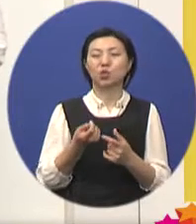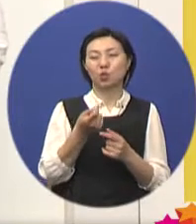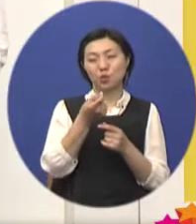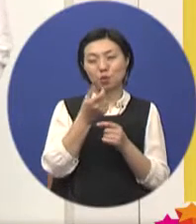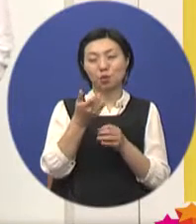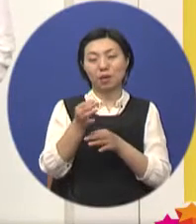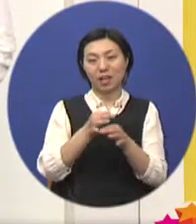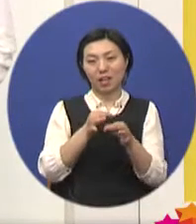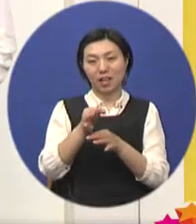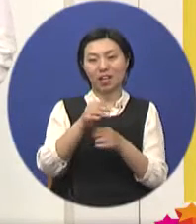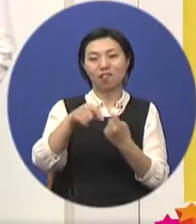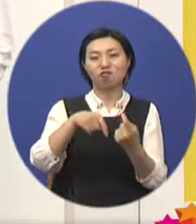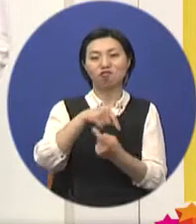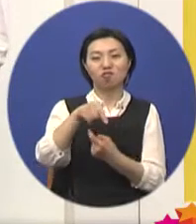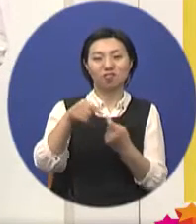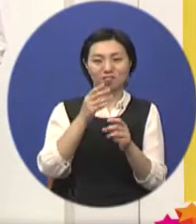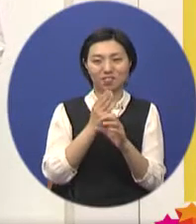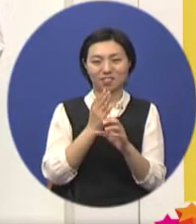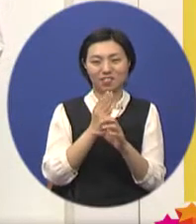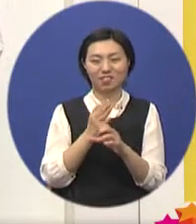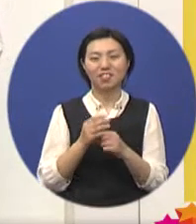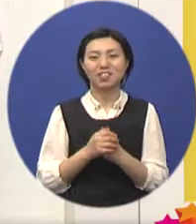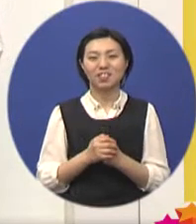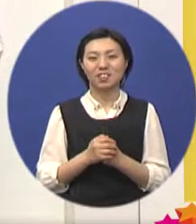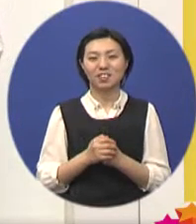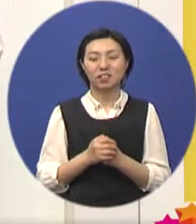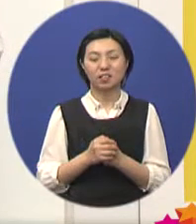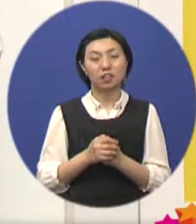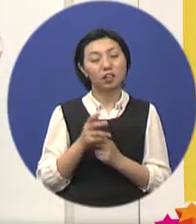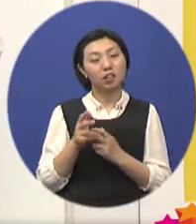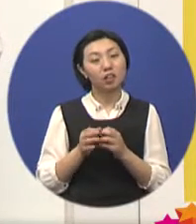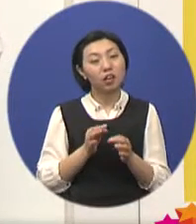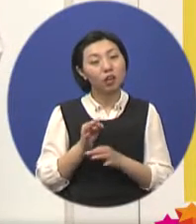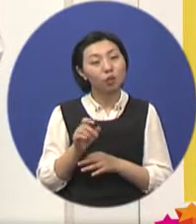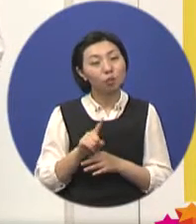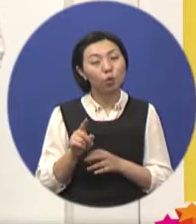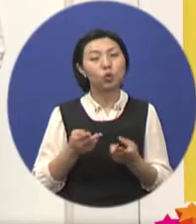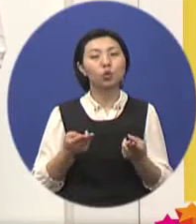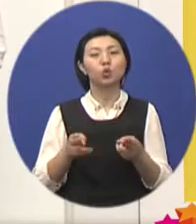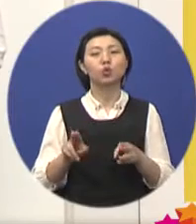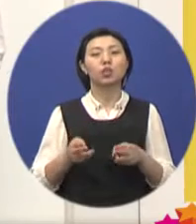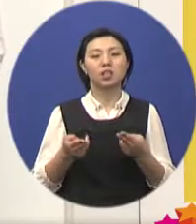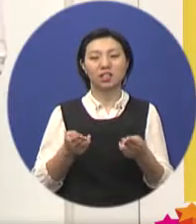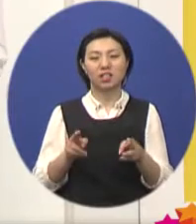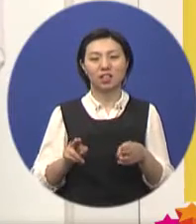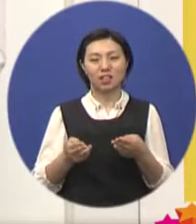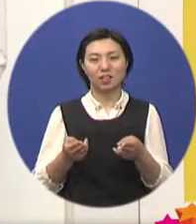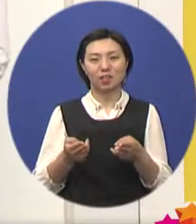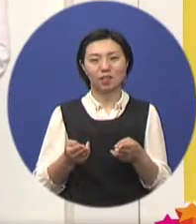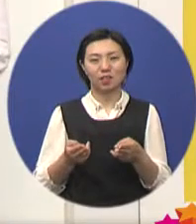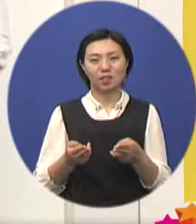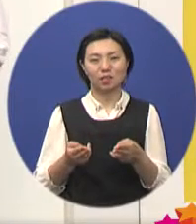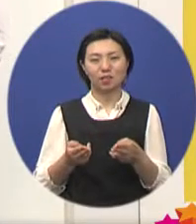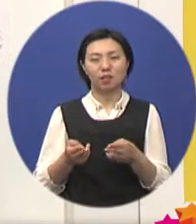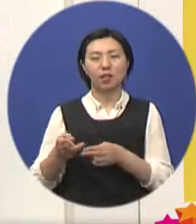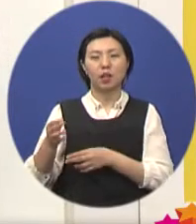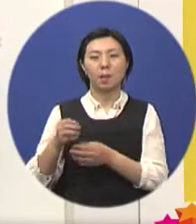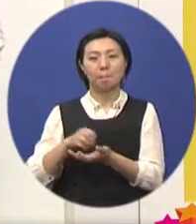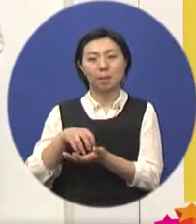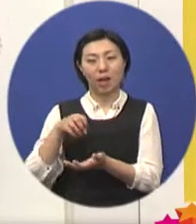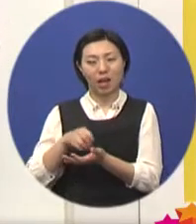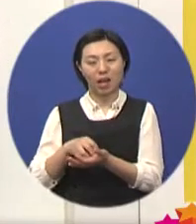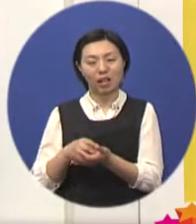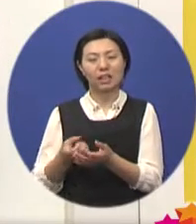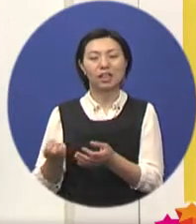하고 있습니다. 아, 궁금합니다. 어떤 가게신지. 아, 튀김 종류하고 반찬하다가 또 튀김 종류하다가 튀김 네.